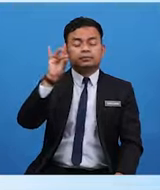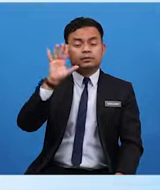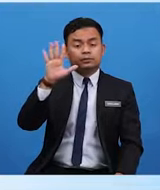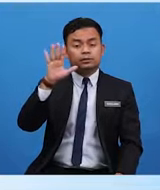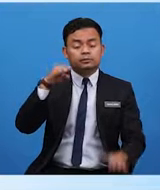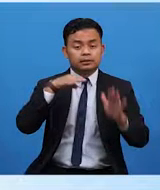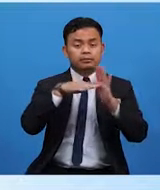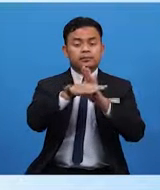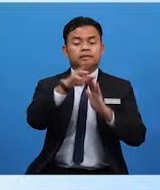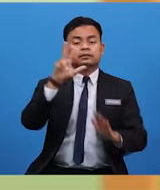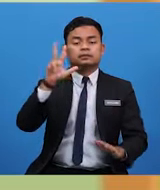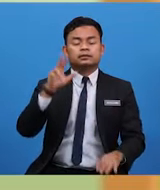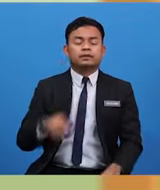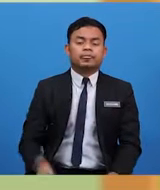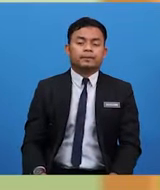85/38